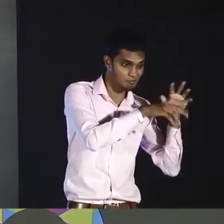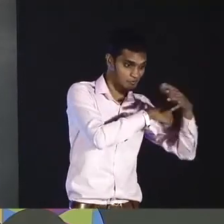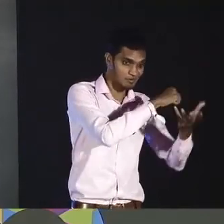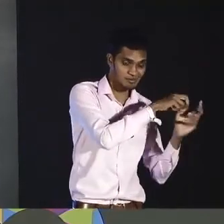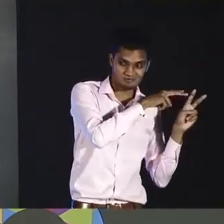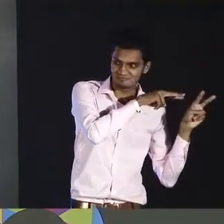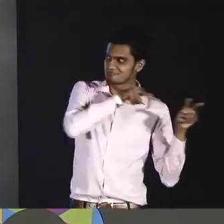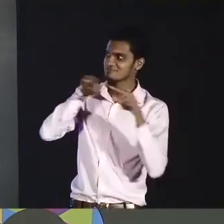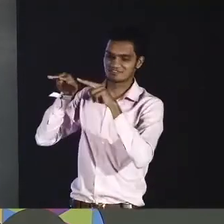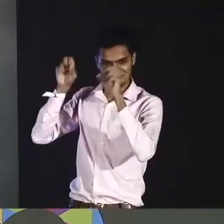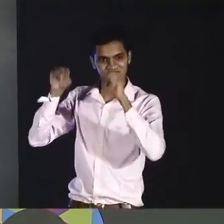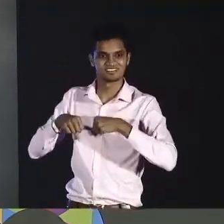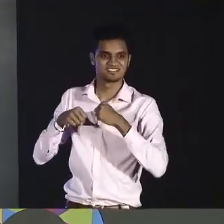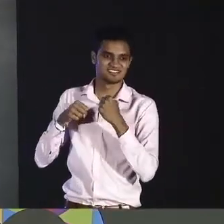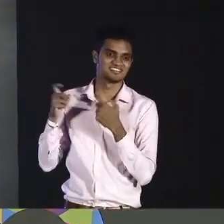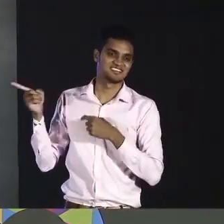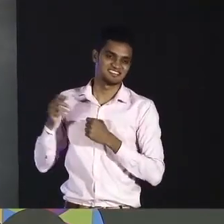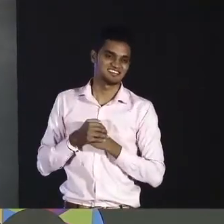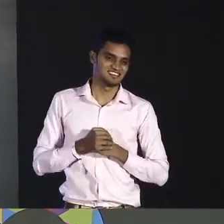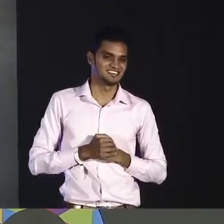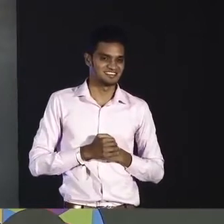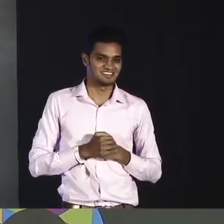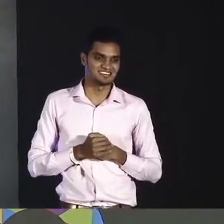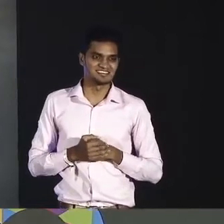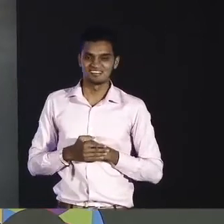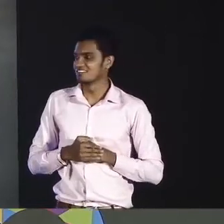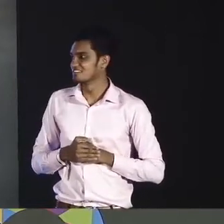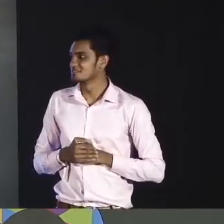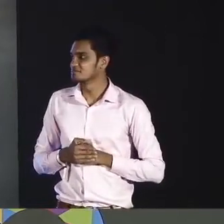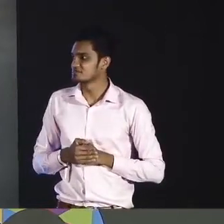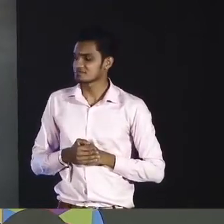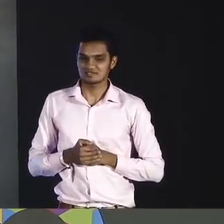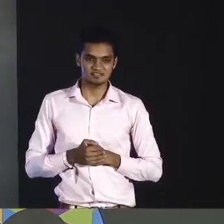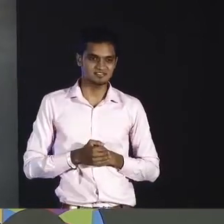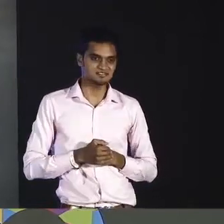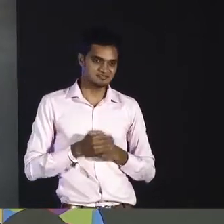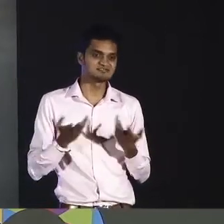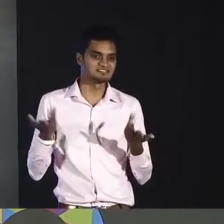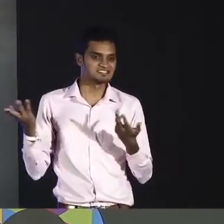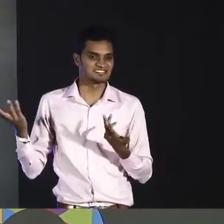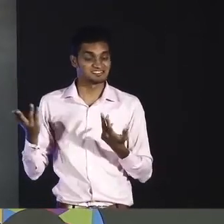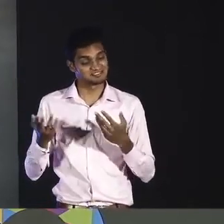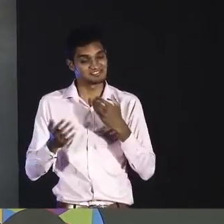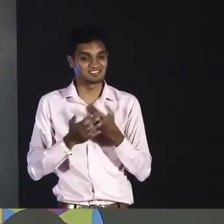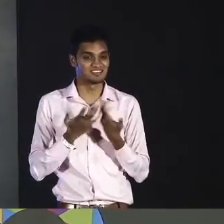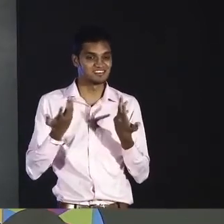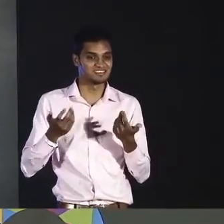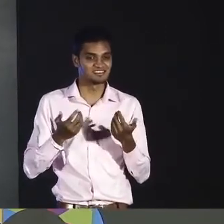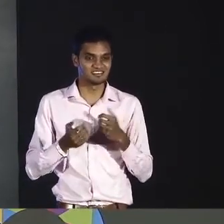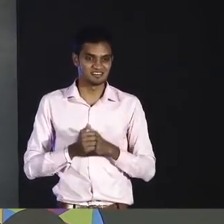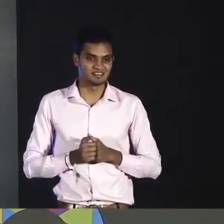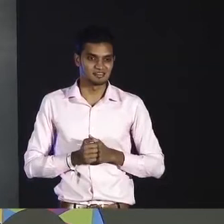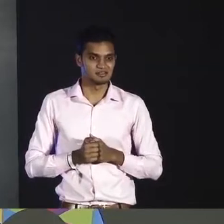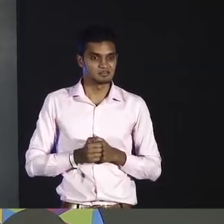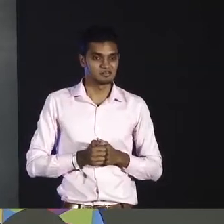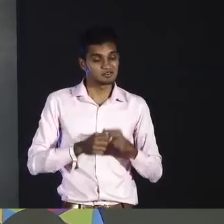क्या हो गया अगर दुनिया को ये नहीं देख सकता है एक दिन ये भी आएगा जब दुनिया उसको देखेगी एंड आई यूज टू ऑलवेज से व्हाट एन अजम्पशन व्हाट अ पॉजिटिव